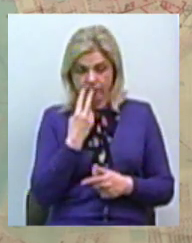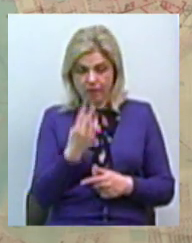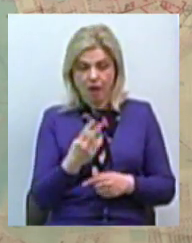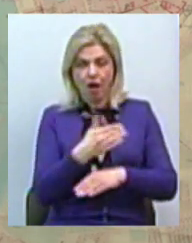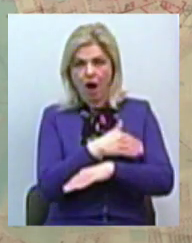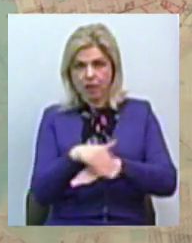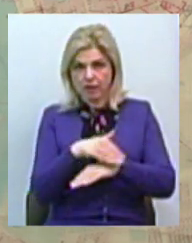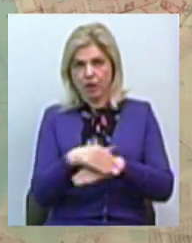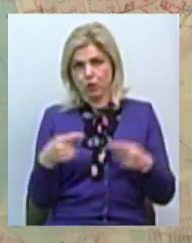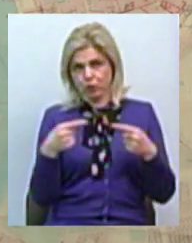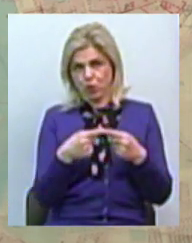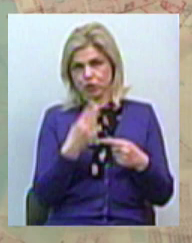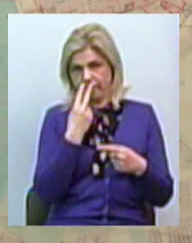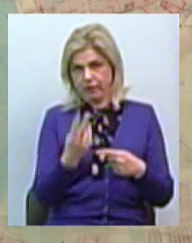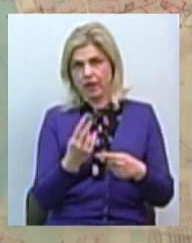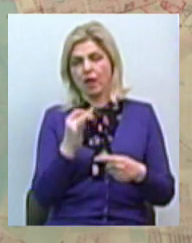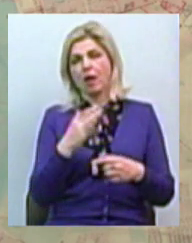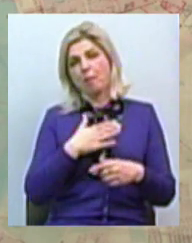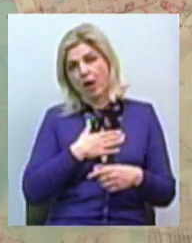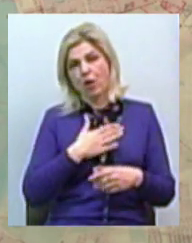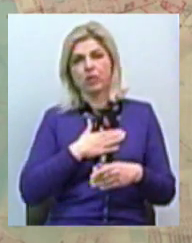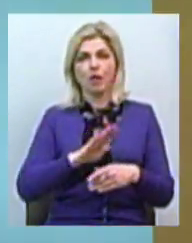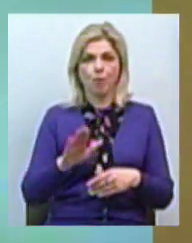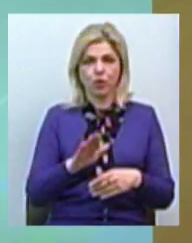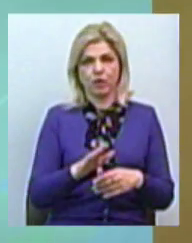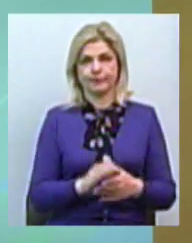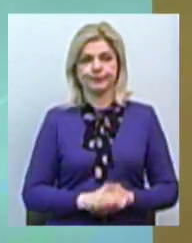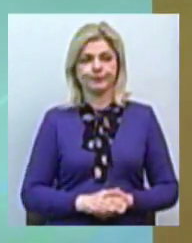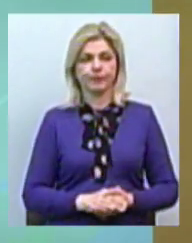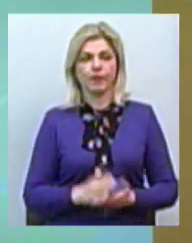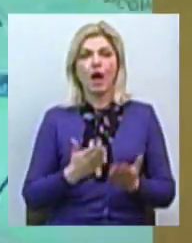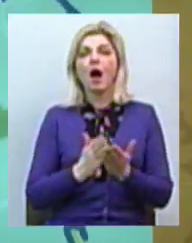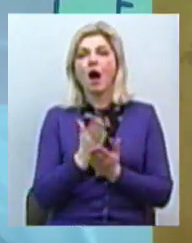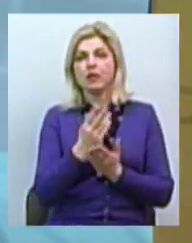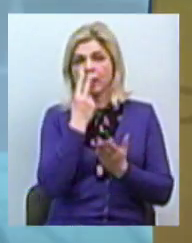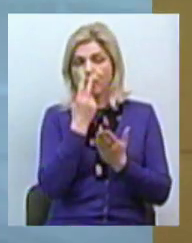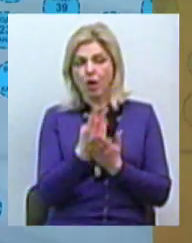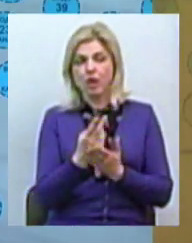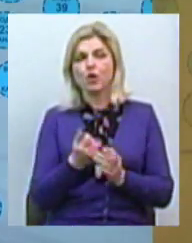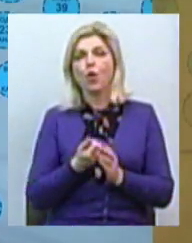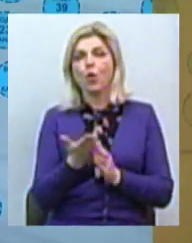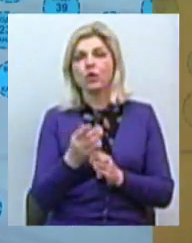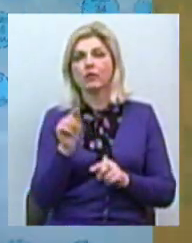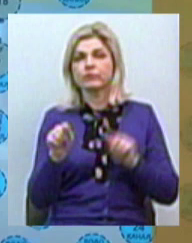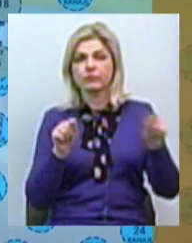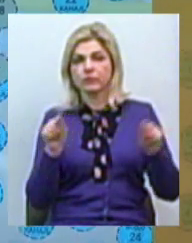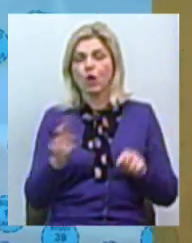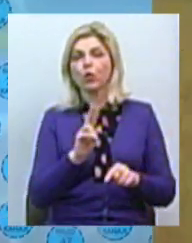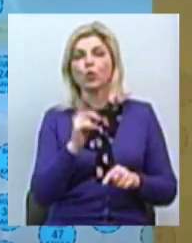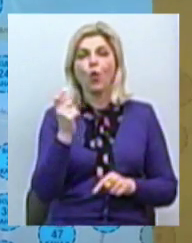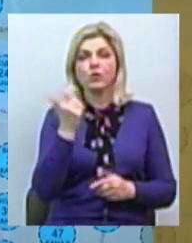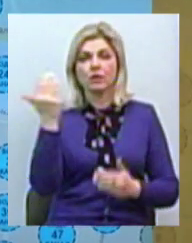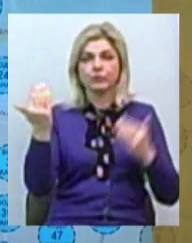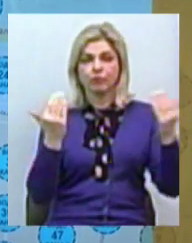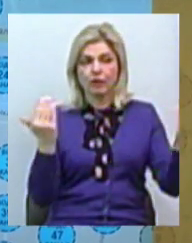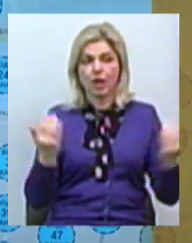бачу, моє, не моє, і можу швидко відреагувати. На мапі відображається кількість об'єктів кожного з балансоутримувачів. Зараз їх